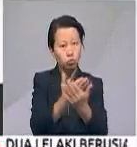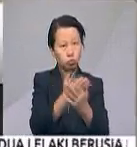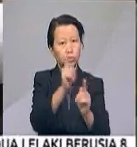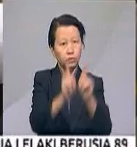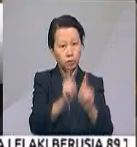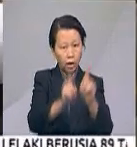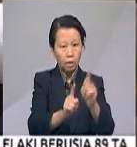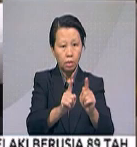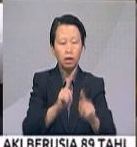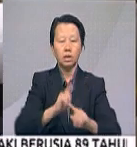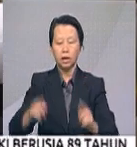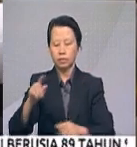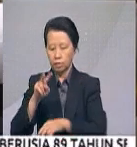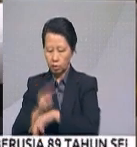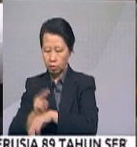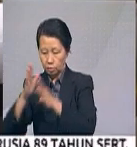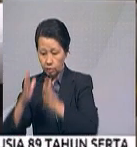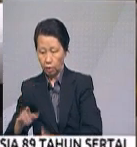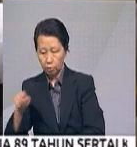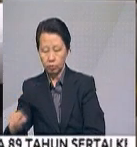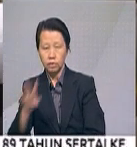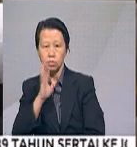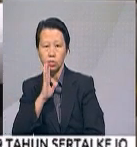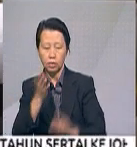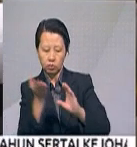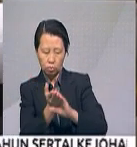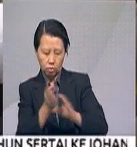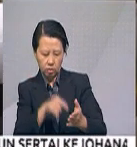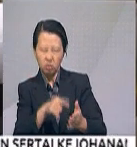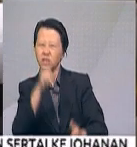menurut saksi, Datuk Syahrul Azral, dokumen itu